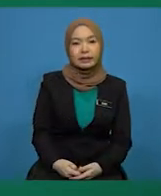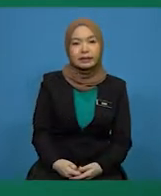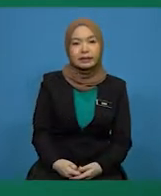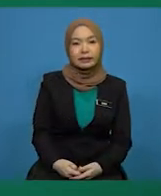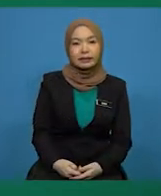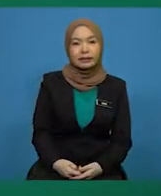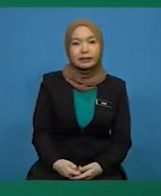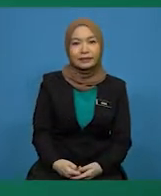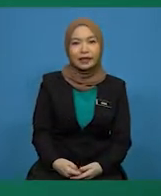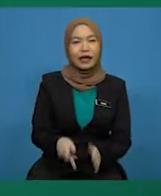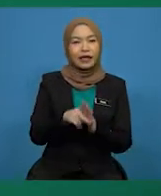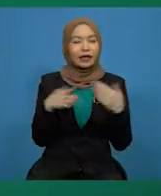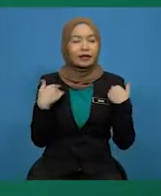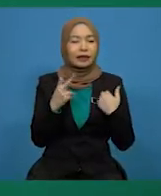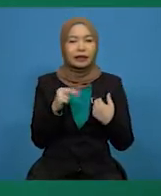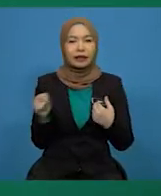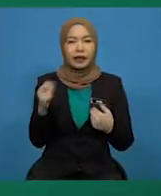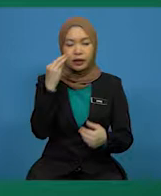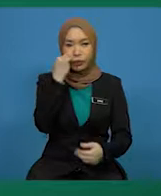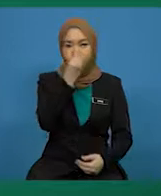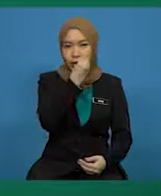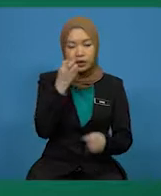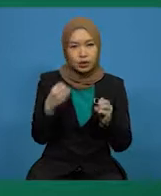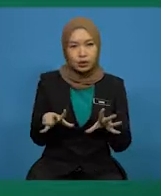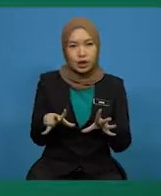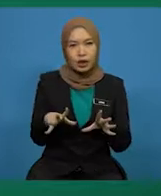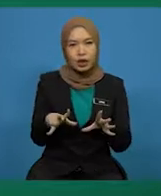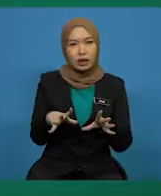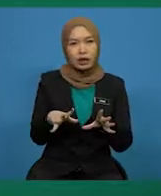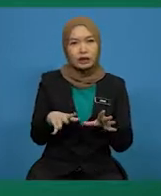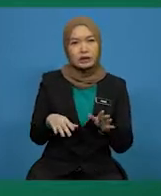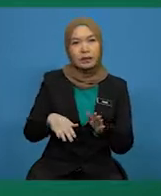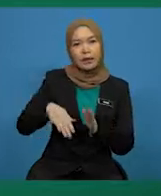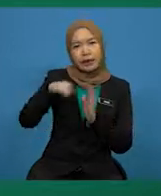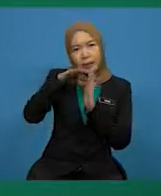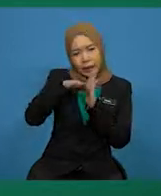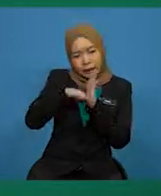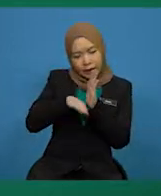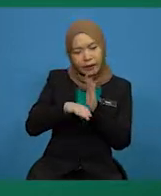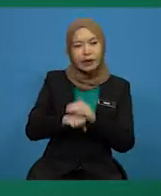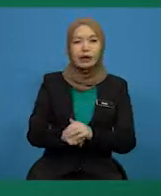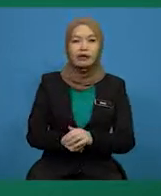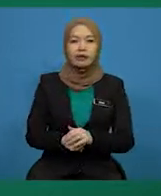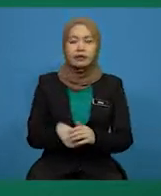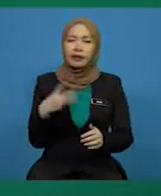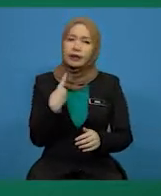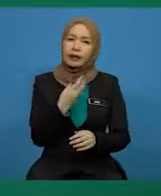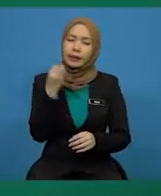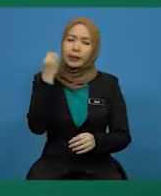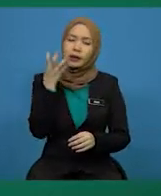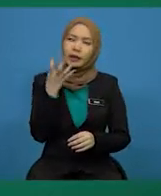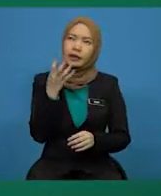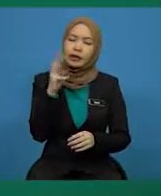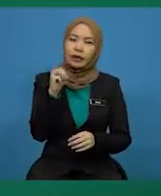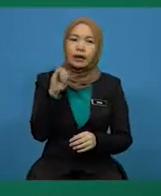merupakan satu keadaan di mana kadar bunga sudah mencapai tahap yang paling rendah ataupun kita panggil minimum,